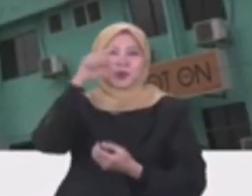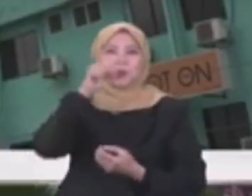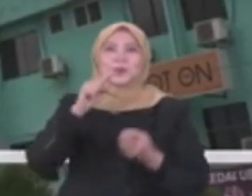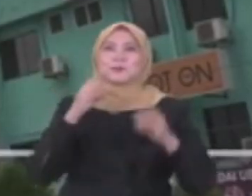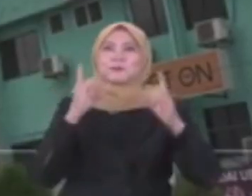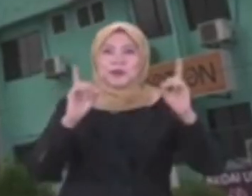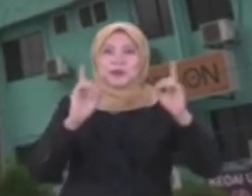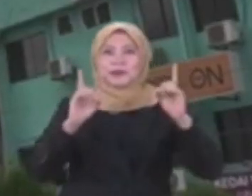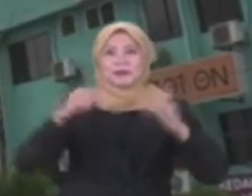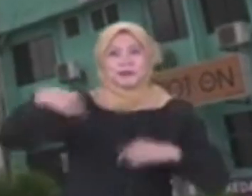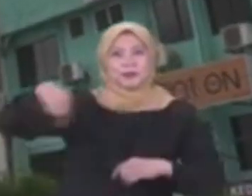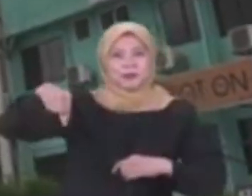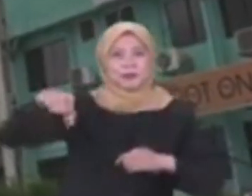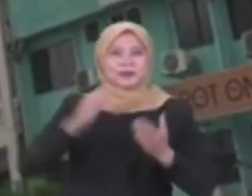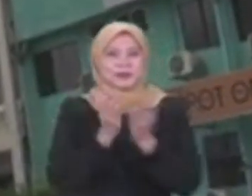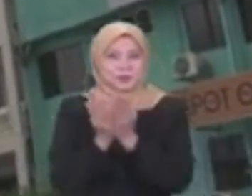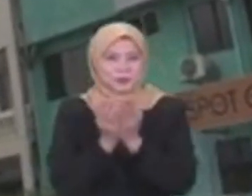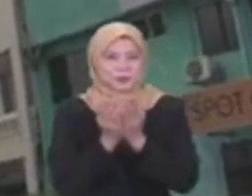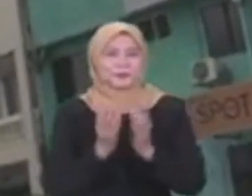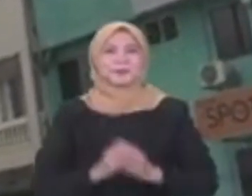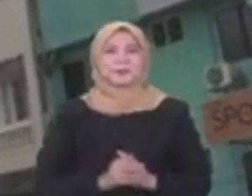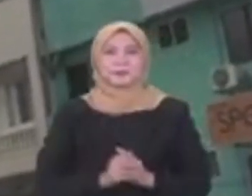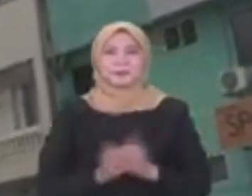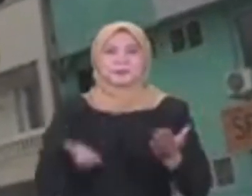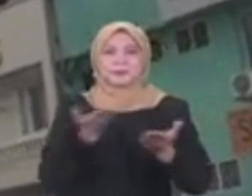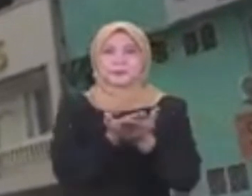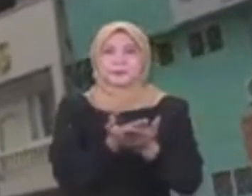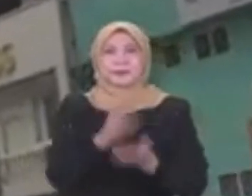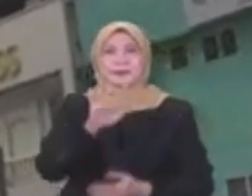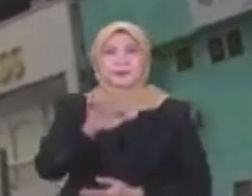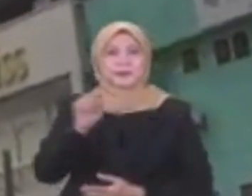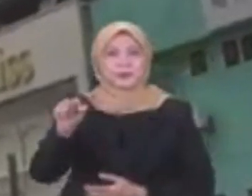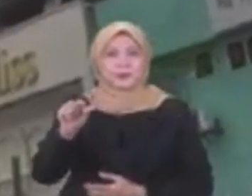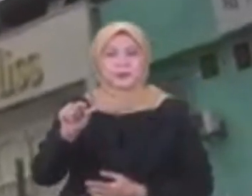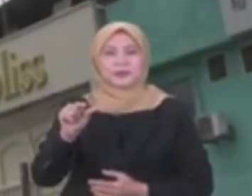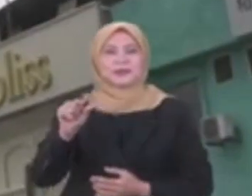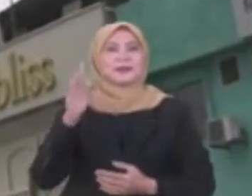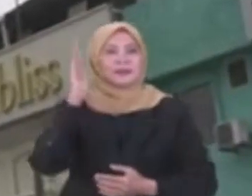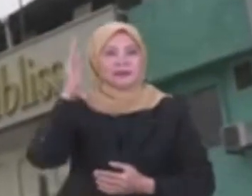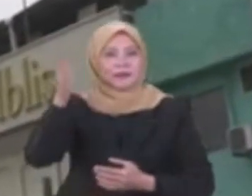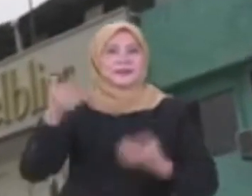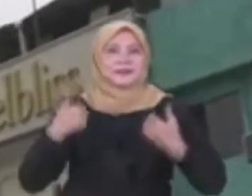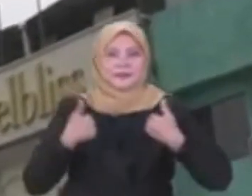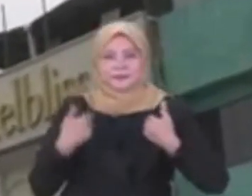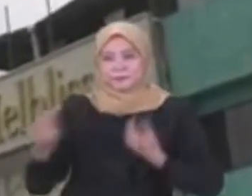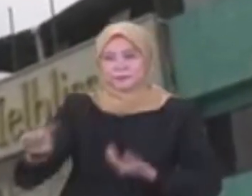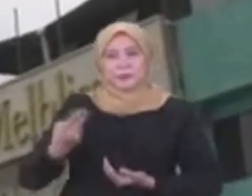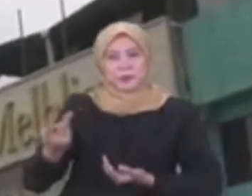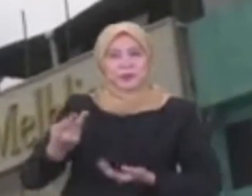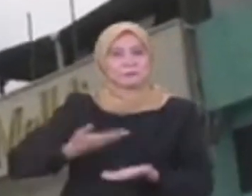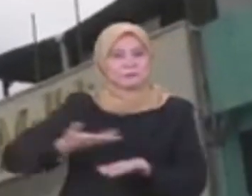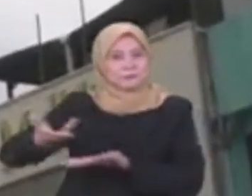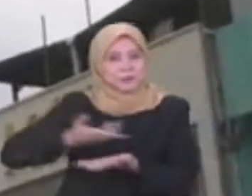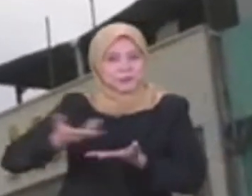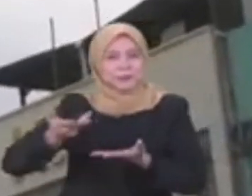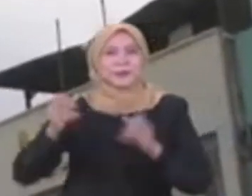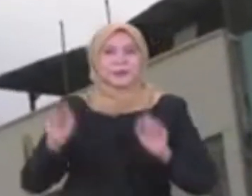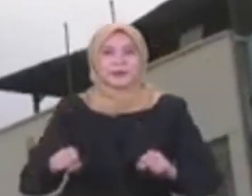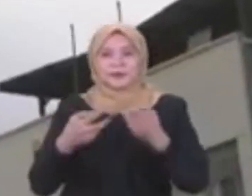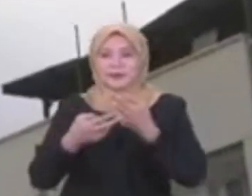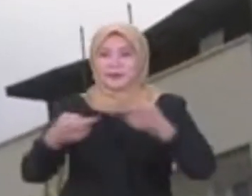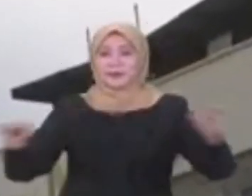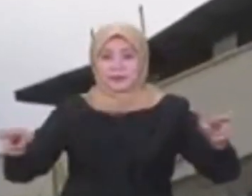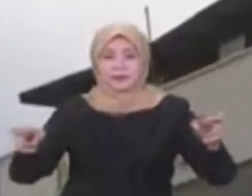pendidikan di sekolah perbincangan mengenai penyematan 5 jitu di adegan ke-22 PH harapan beliau apabila